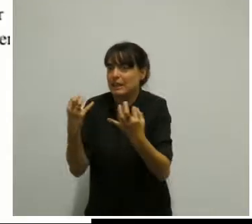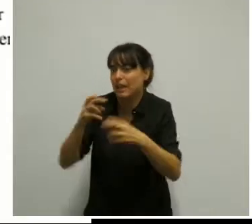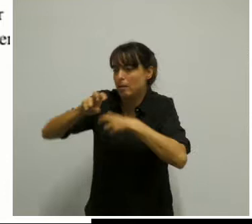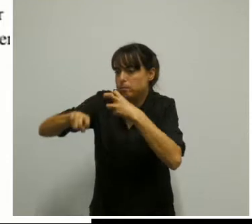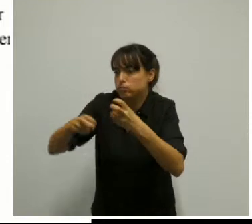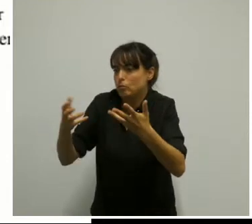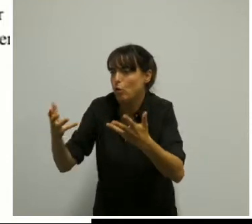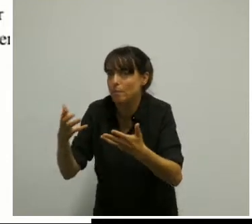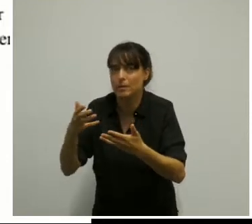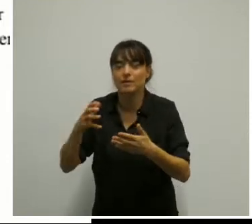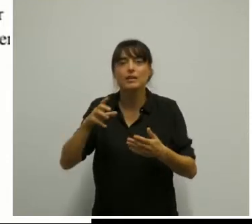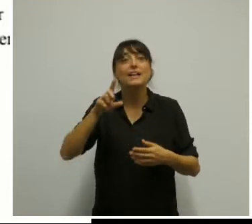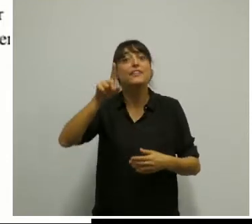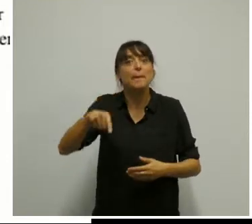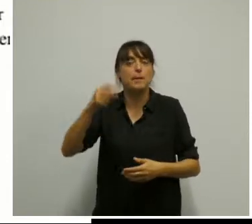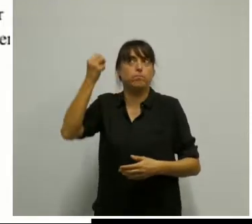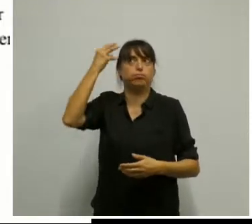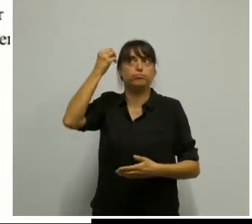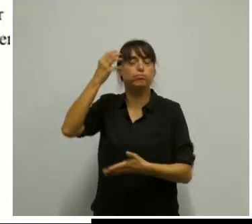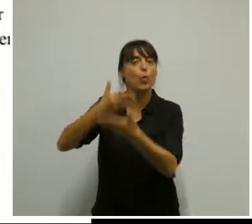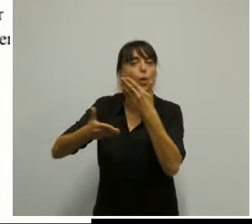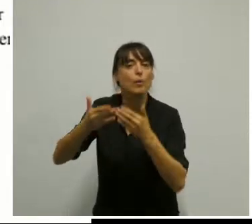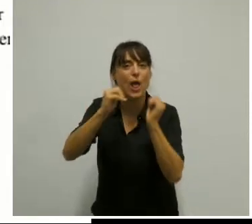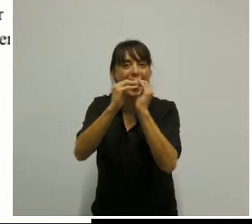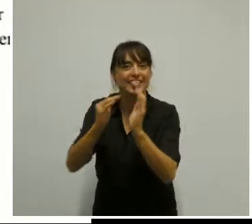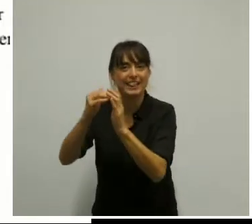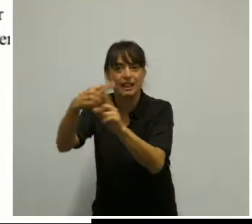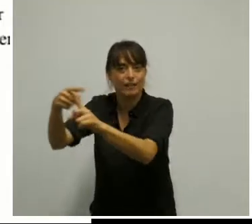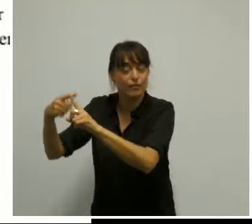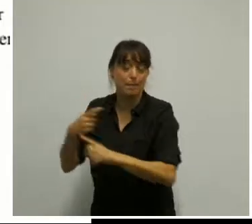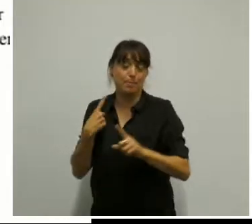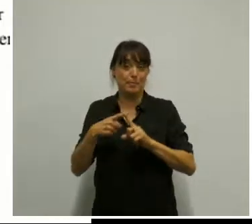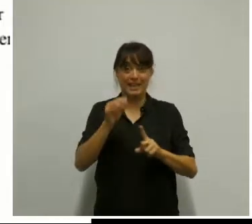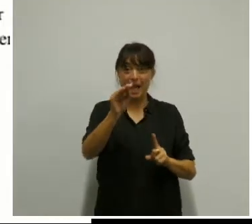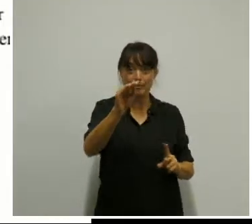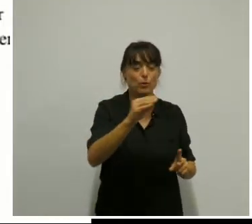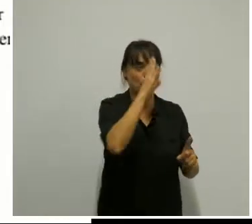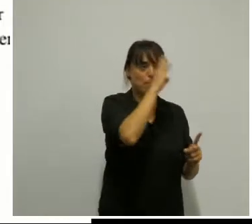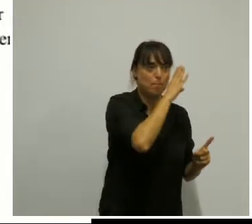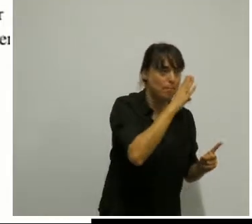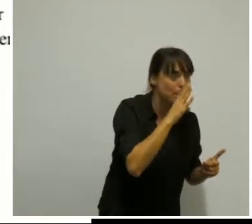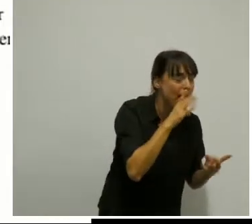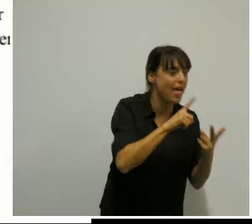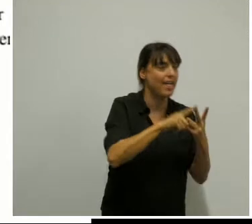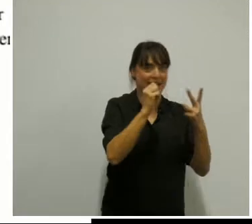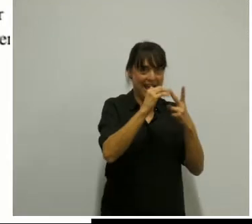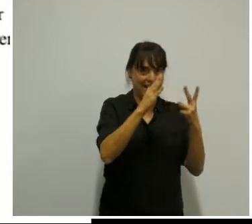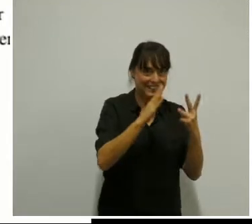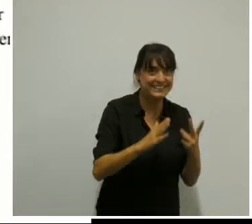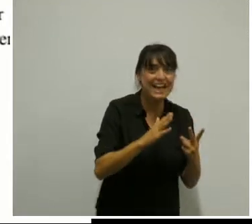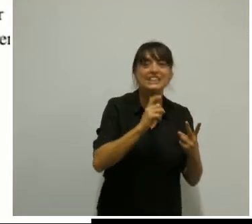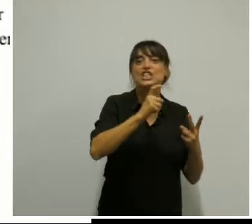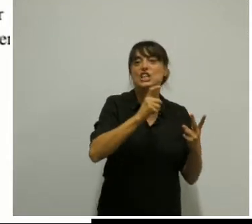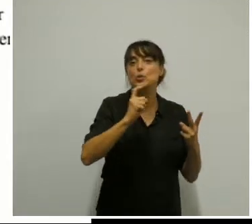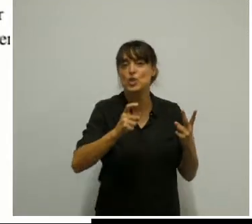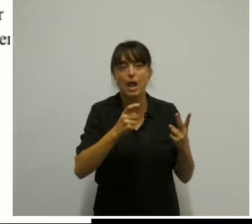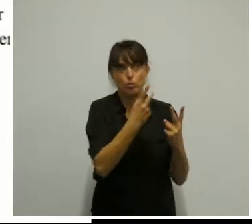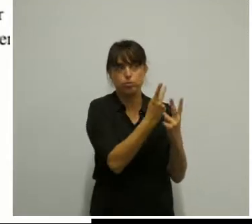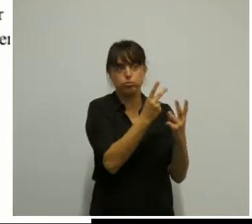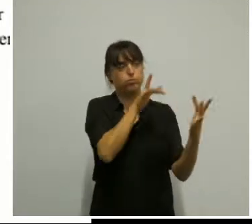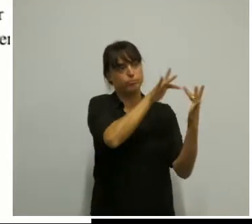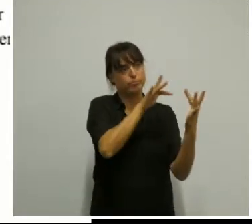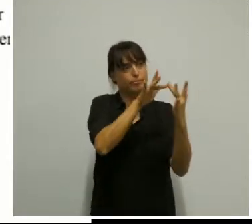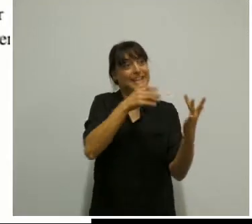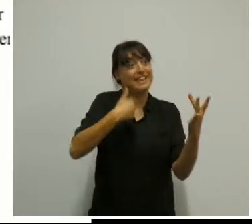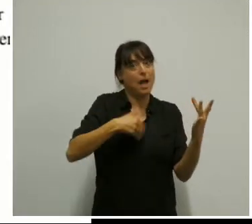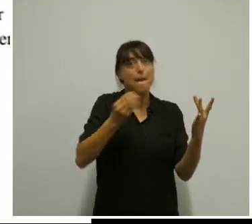doncs, com a col·laborar amb entitats tan diferents que, clar, amb els pares i les mares, amb les entitats de Chinuchano, ja teníem un rodatge, però tornar a